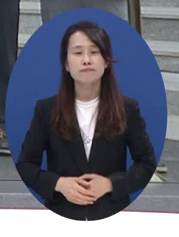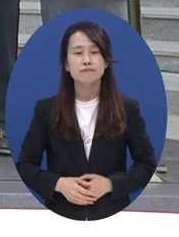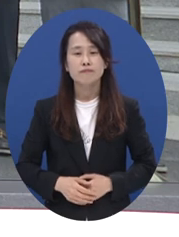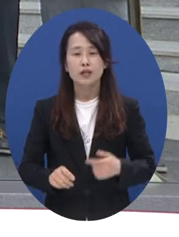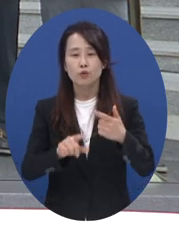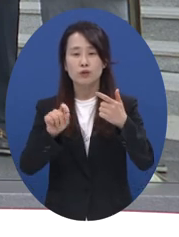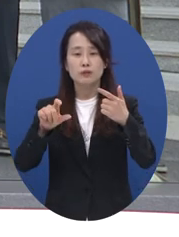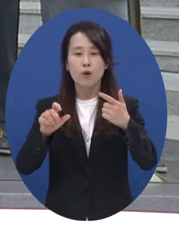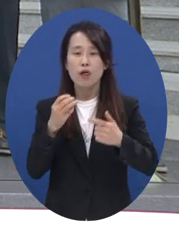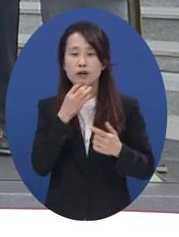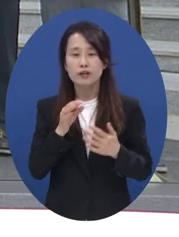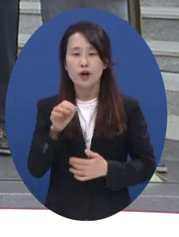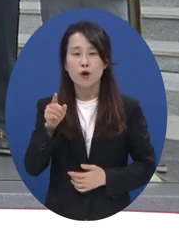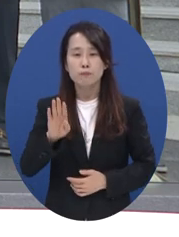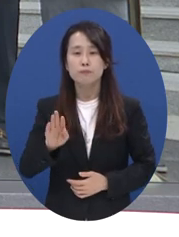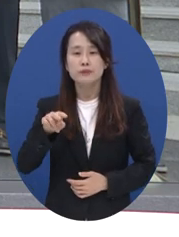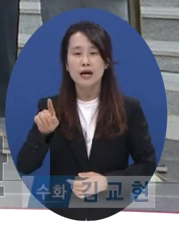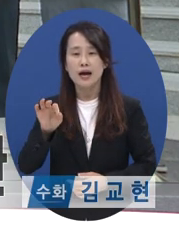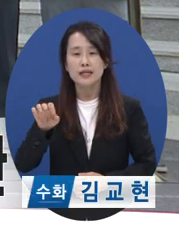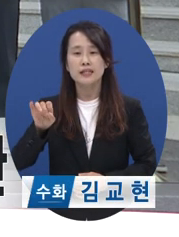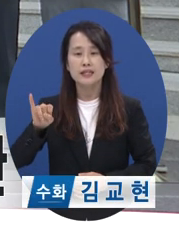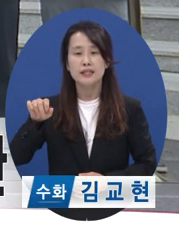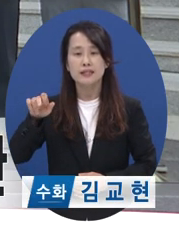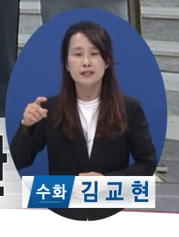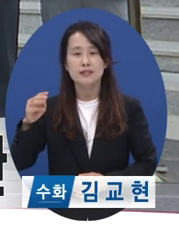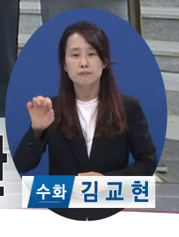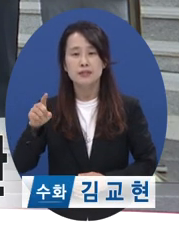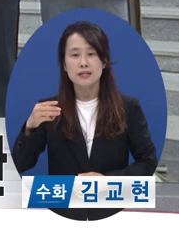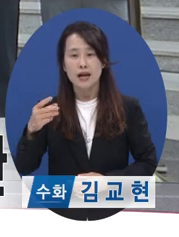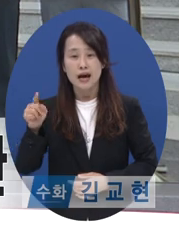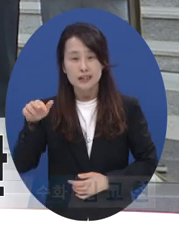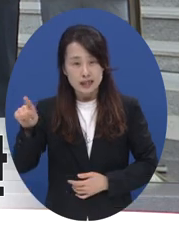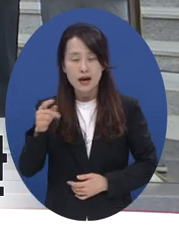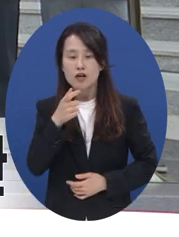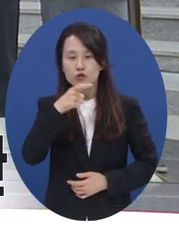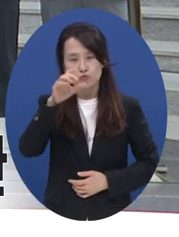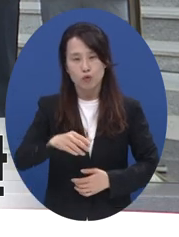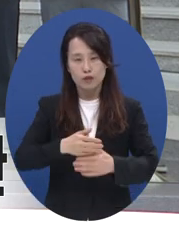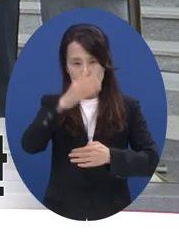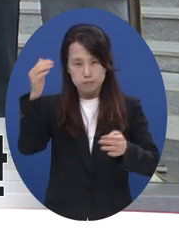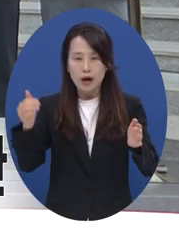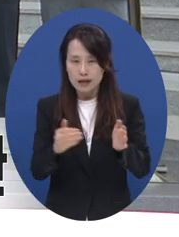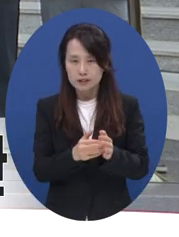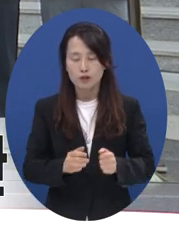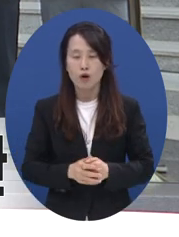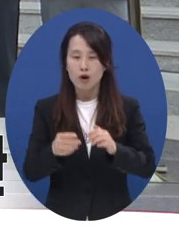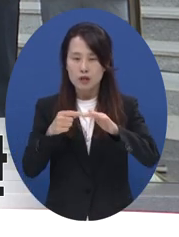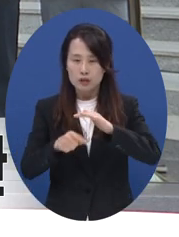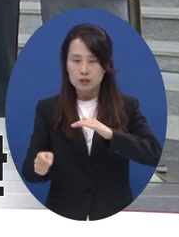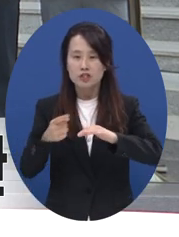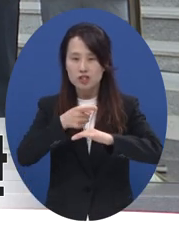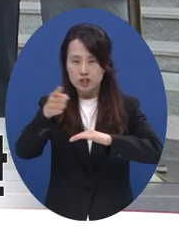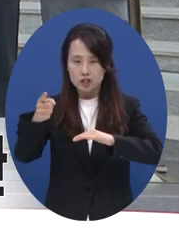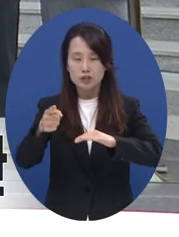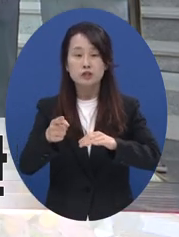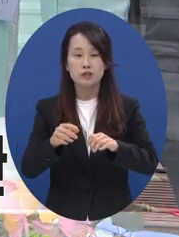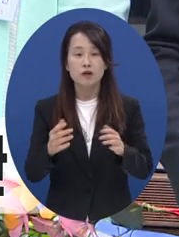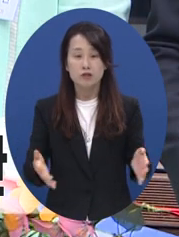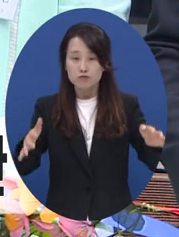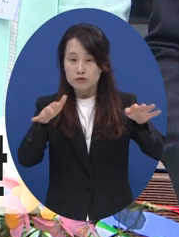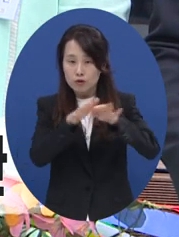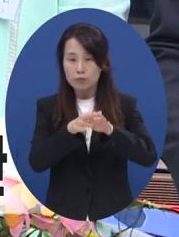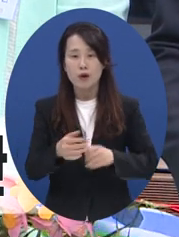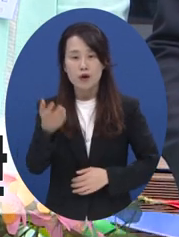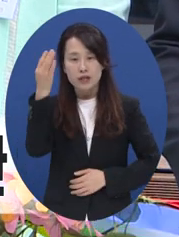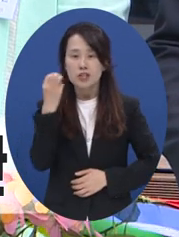지난 15일 경기 업사이클 플라자가 수원에 문을 열었습니다. 경기 업사이클 플라자는 지상 1층, 지하 1층 규모로